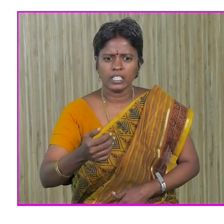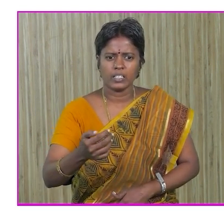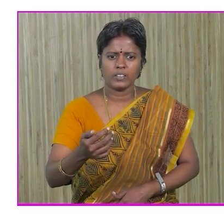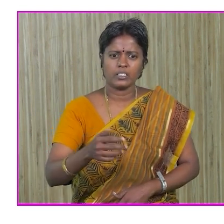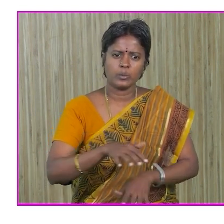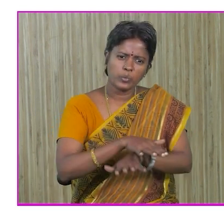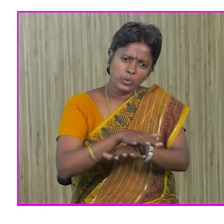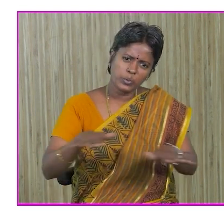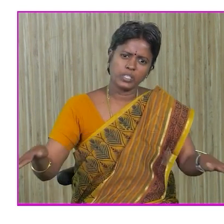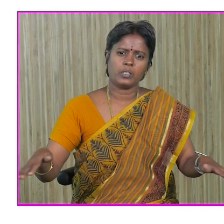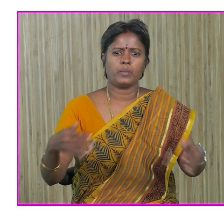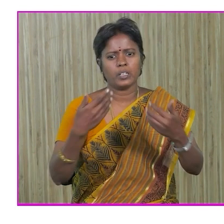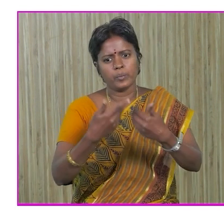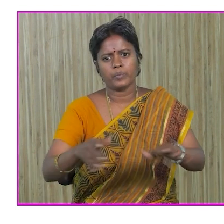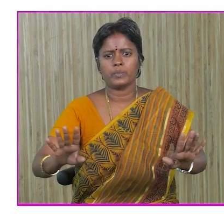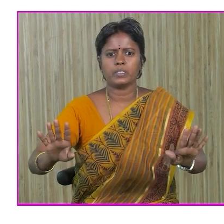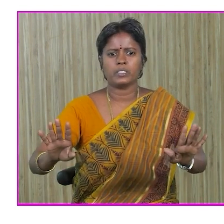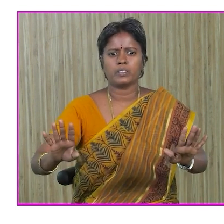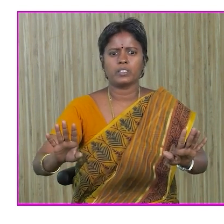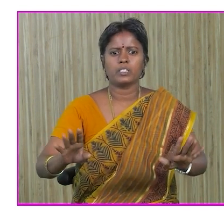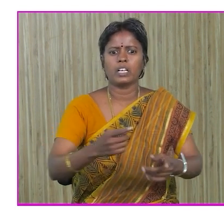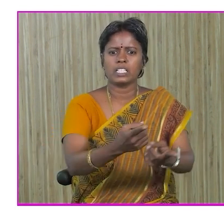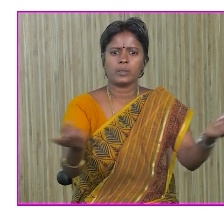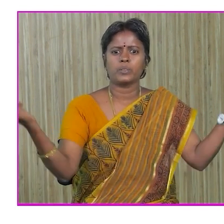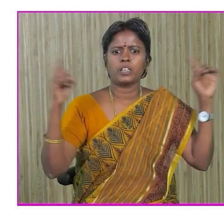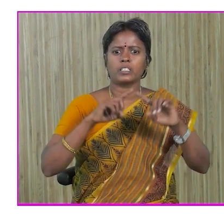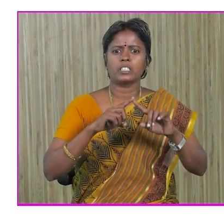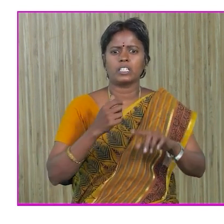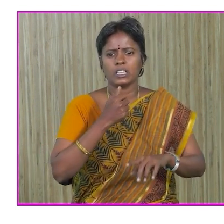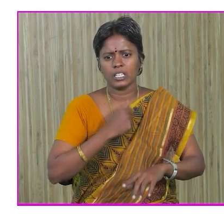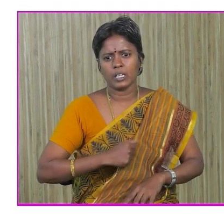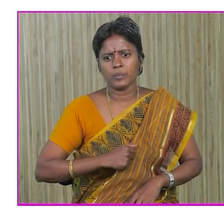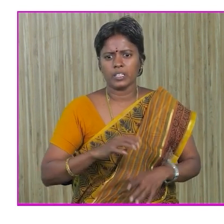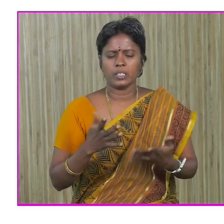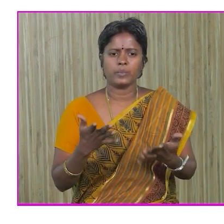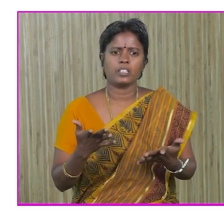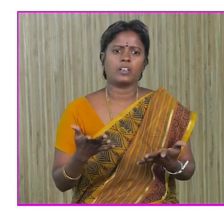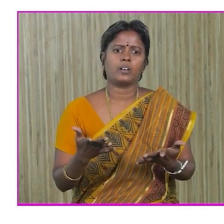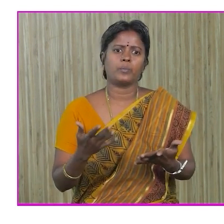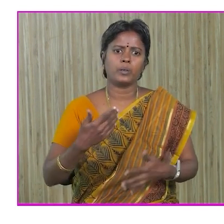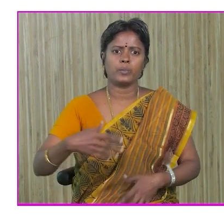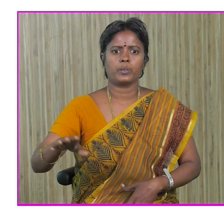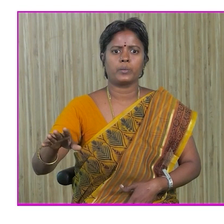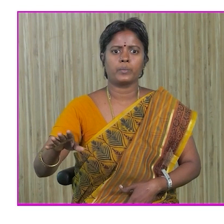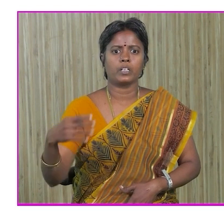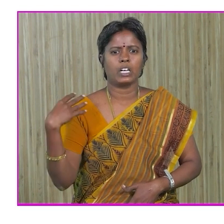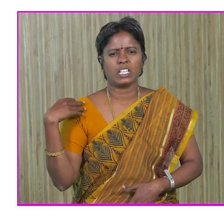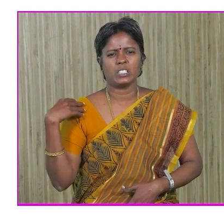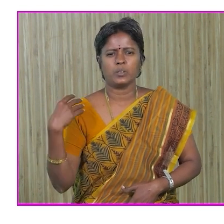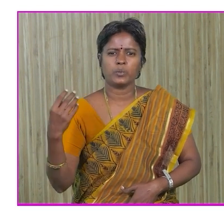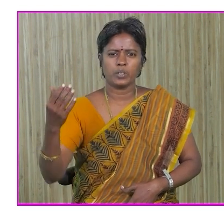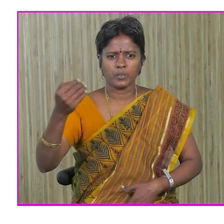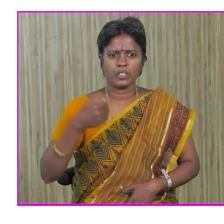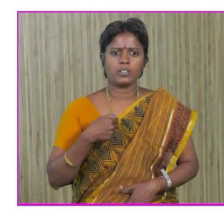செய்துவிடலாம். சமுதாயத்திற்கு எந்த பயனும் இல்லாமல் போகலாம். ஏன், சில நேரங்களில் தீங்கும் கூட விளைவிக்கலாம்.